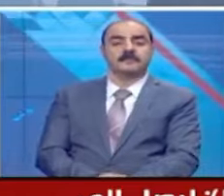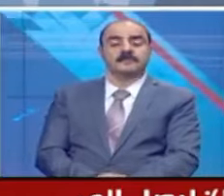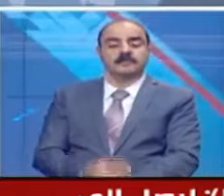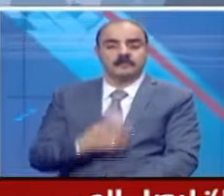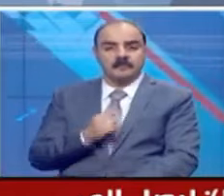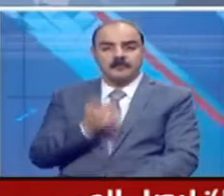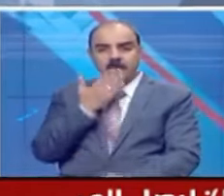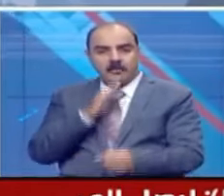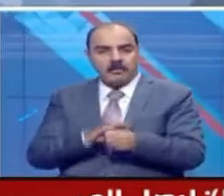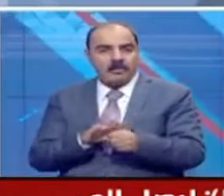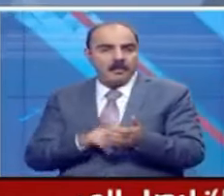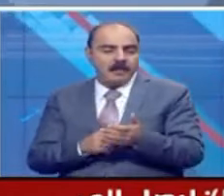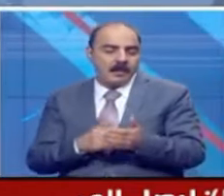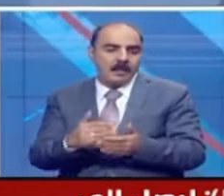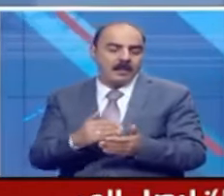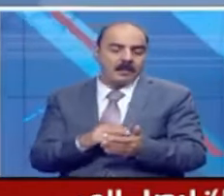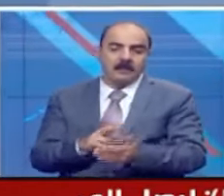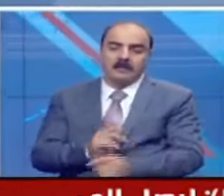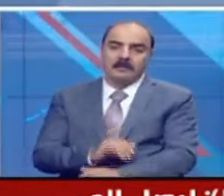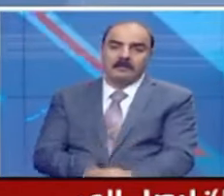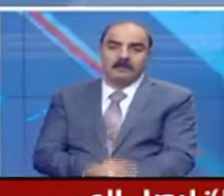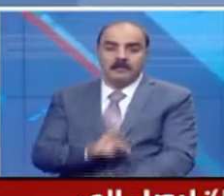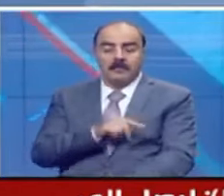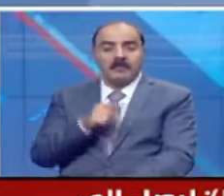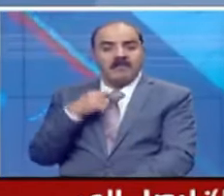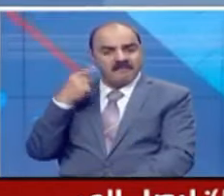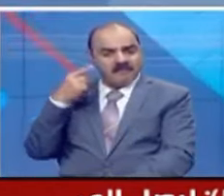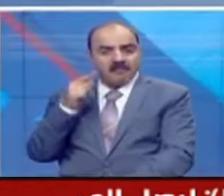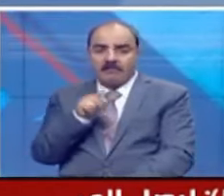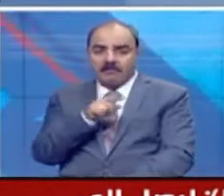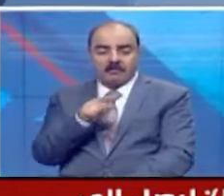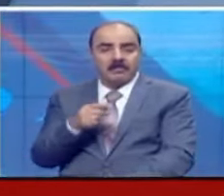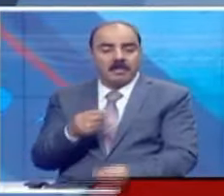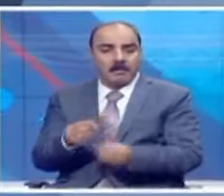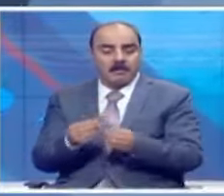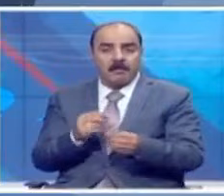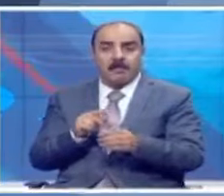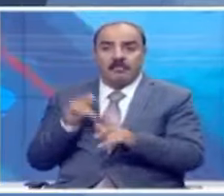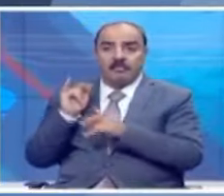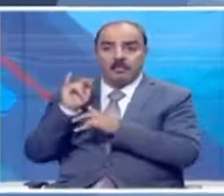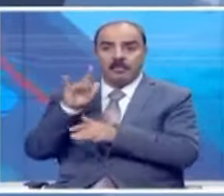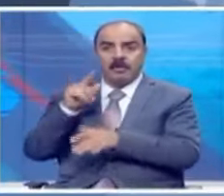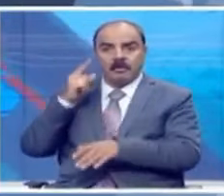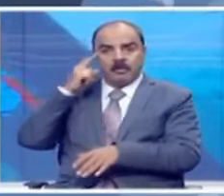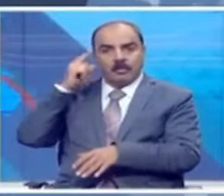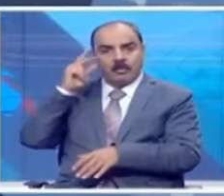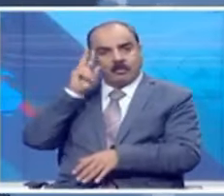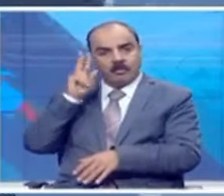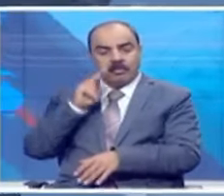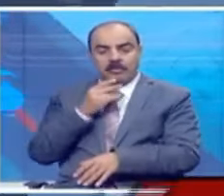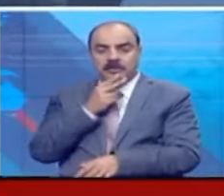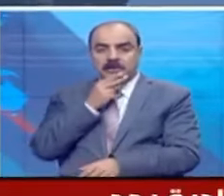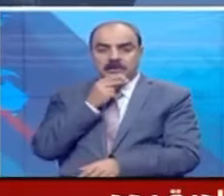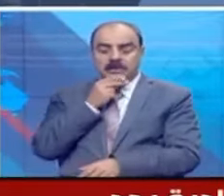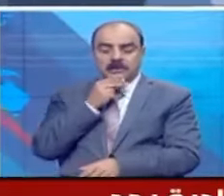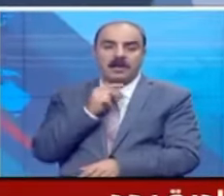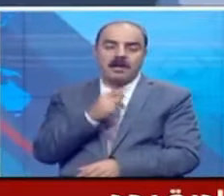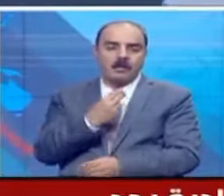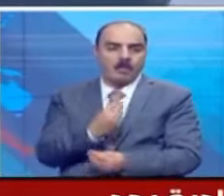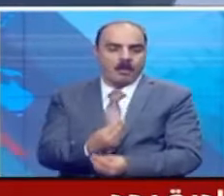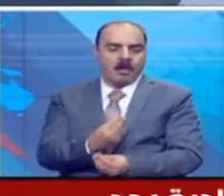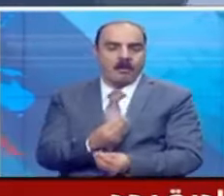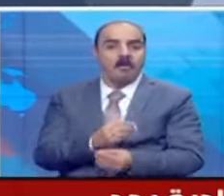لقدوم شهر رمضان. أعتقد أنه تغيير هذه الثقافة هيبقى ضربة قوية أيضا مساندة لتحرك